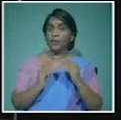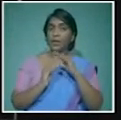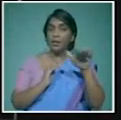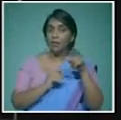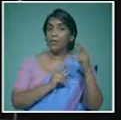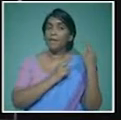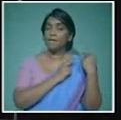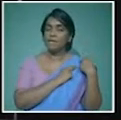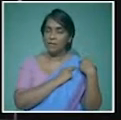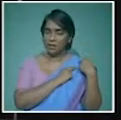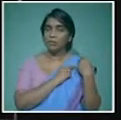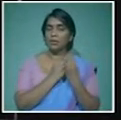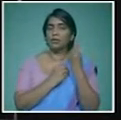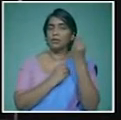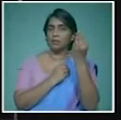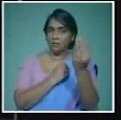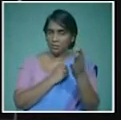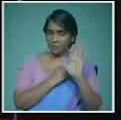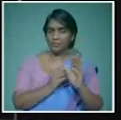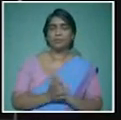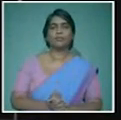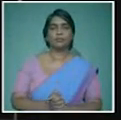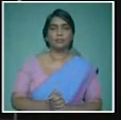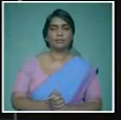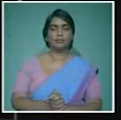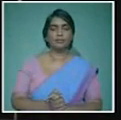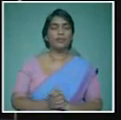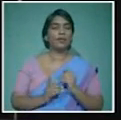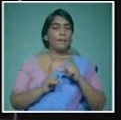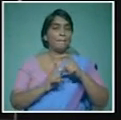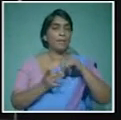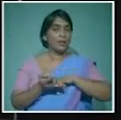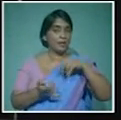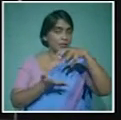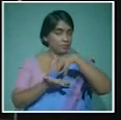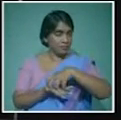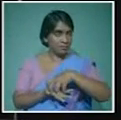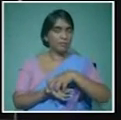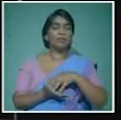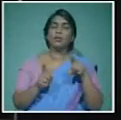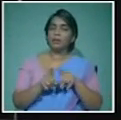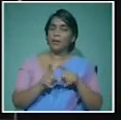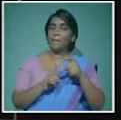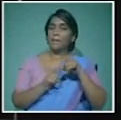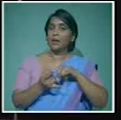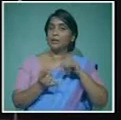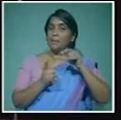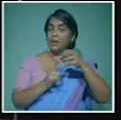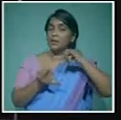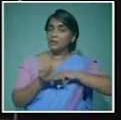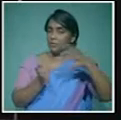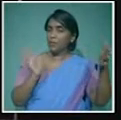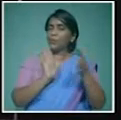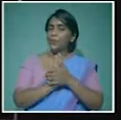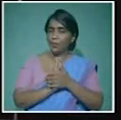ගමටෙහි වගකීමද ලබා දිය යුතු වෙනවා. ප්‍රාදේශීය ලේකම් කාර්යාලය හා ප්‍රාදේශීය සභාවන් එකට එකතු